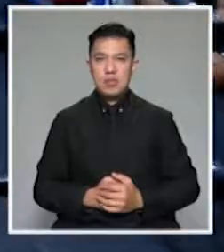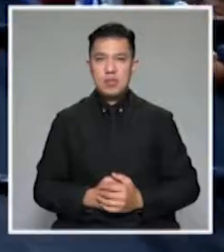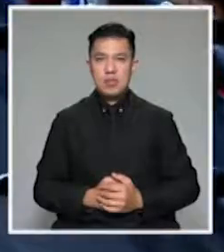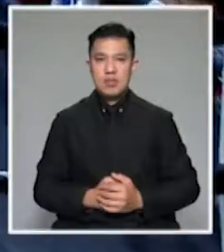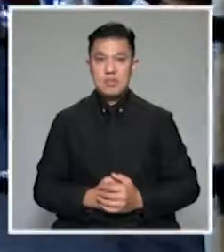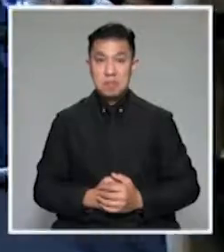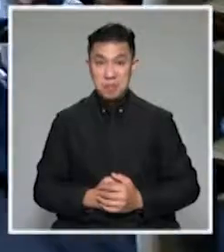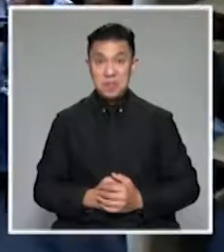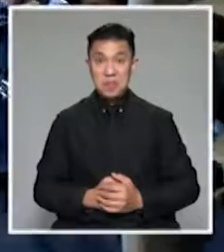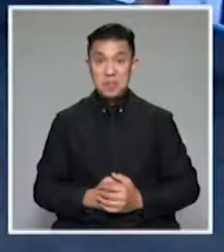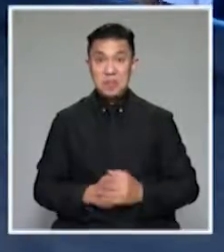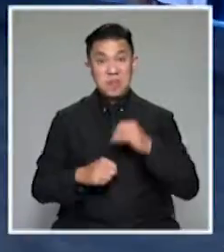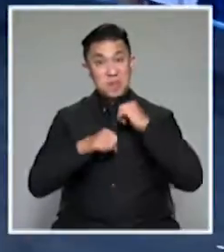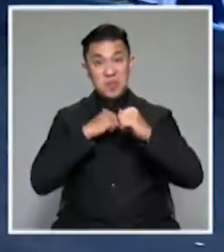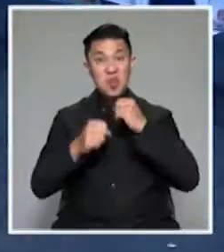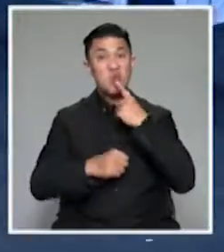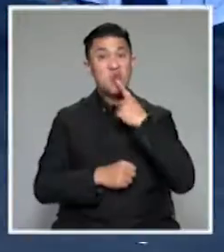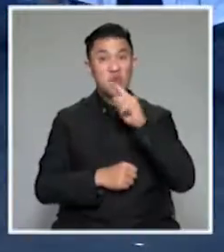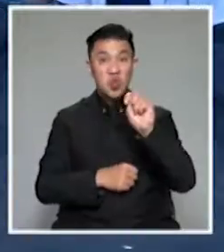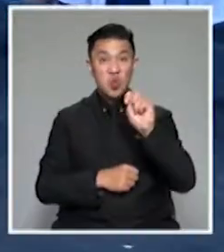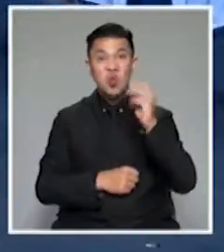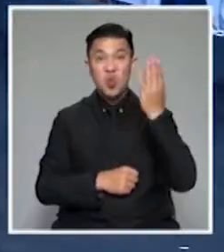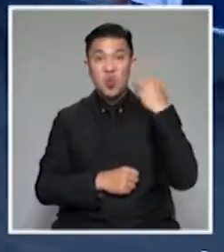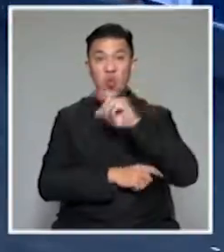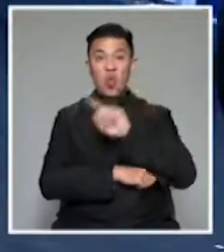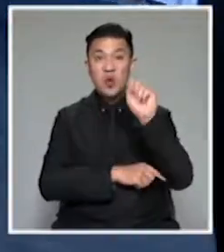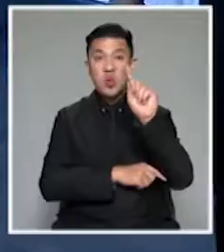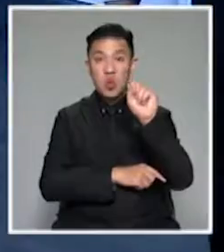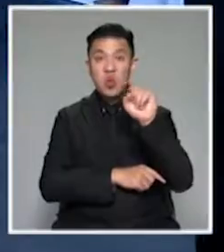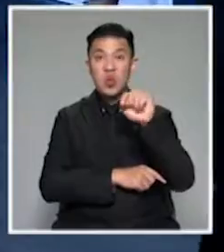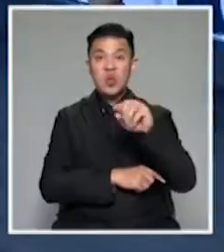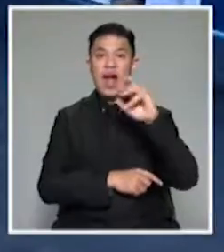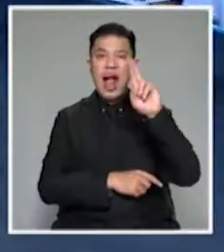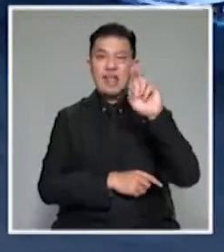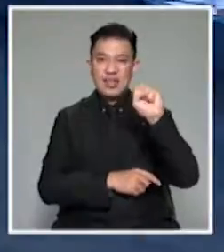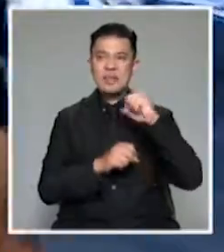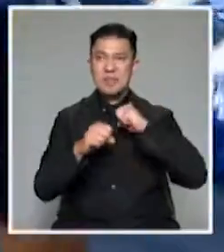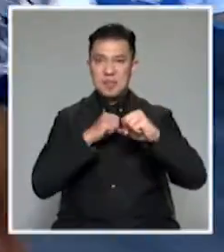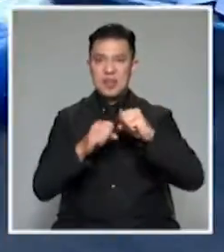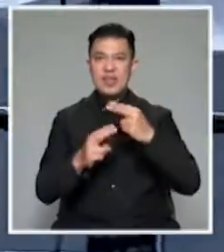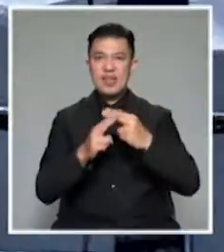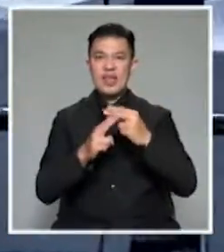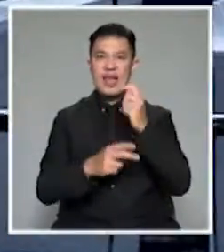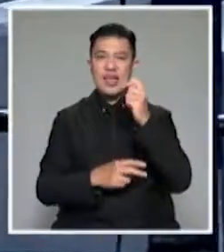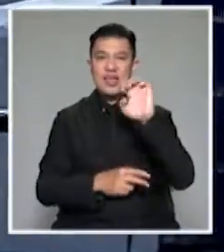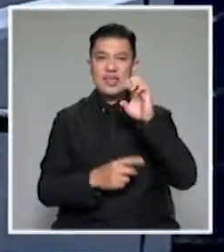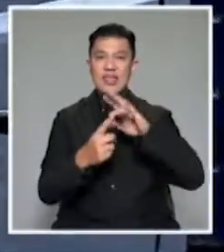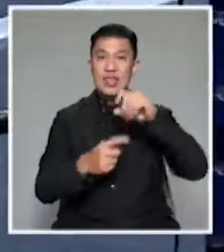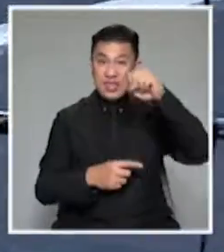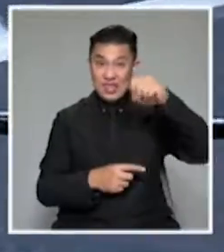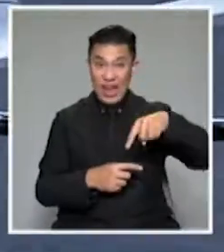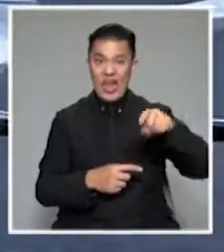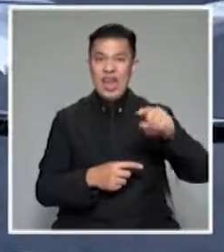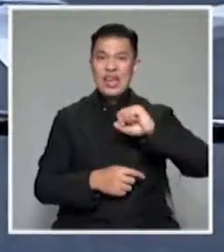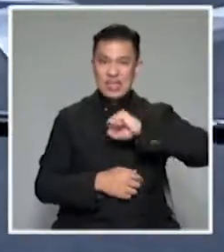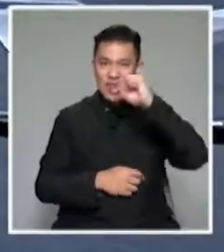ล่นเกมนะครับ สำหรับศึกสังเวียนเลือดทูฟูยูมวยมันวันศุกร์ที่เวทีมวยนานาชาติรังสิตอีเซววันชัยเพชรฆาตแดนปลาดิบค่ะ